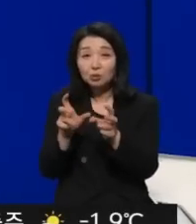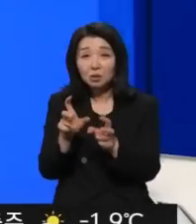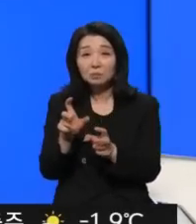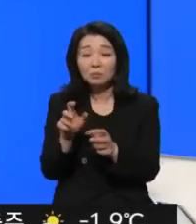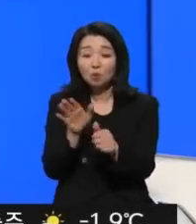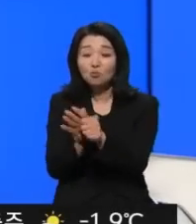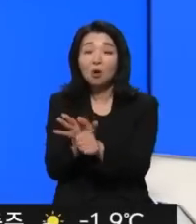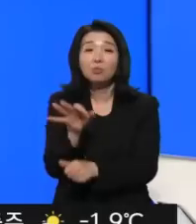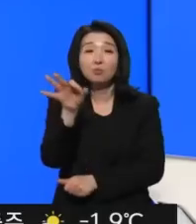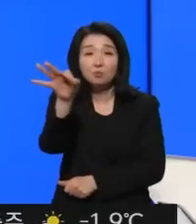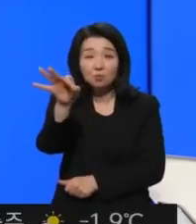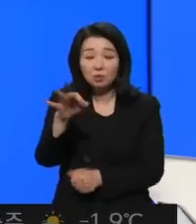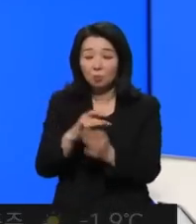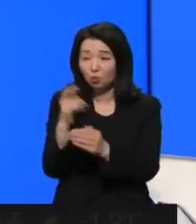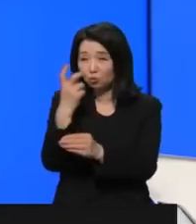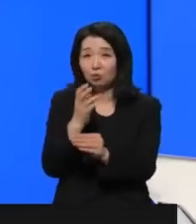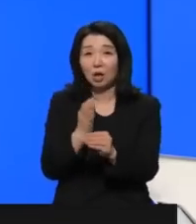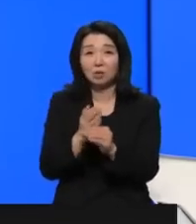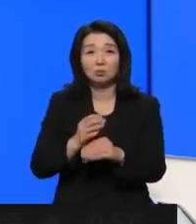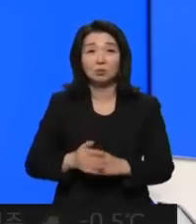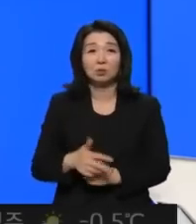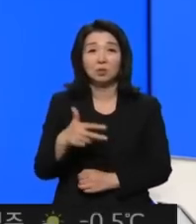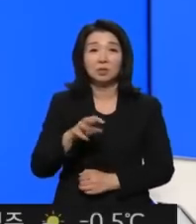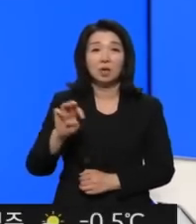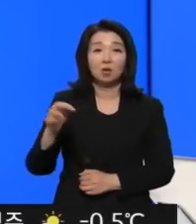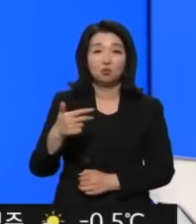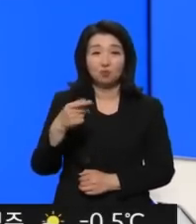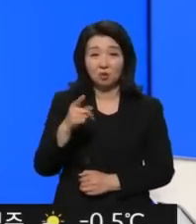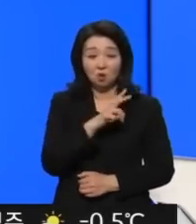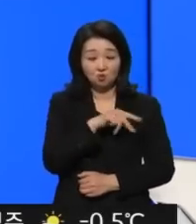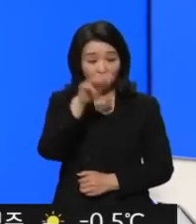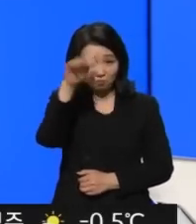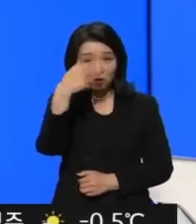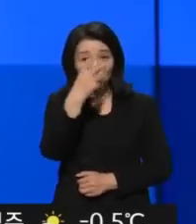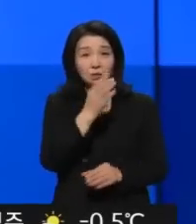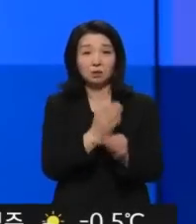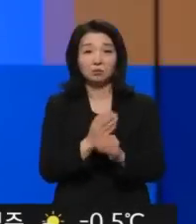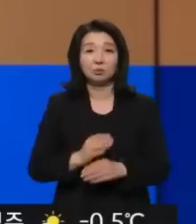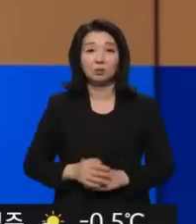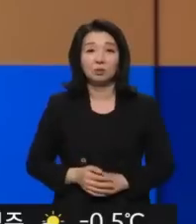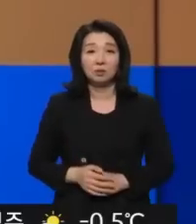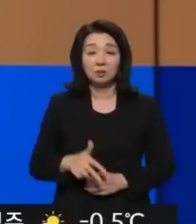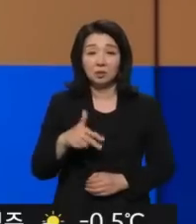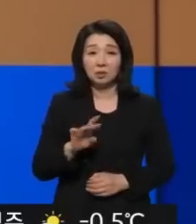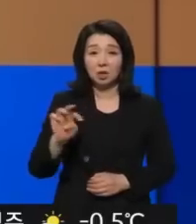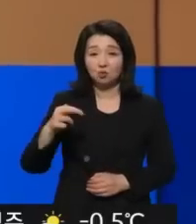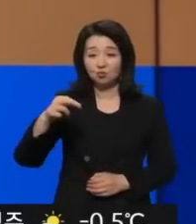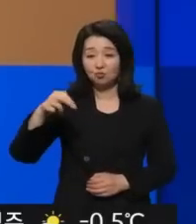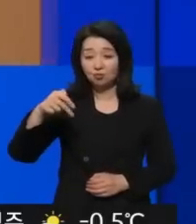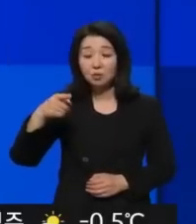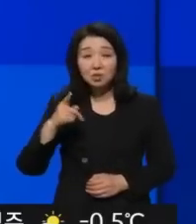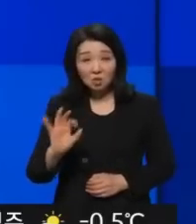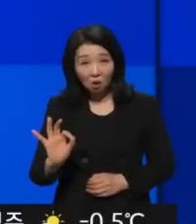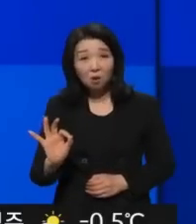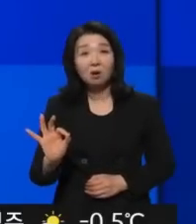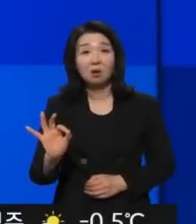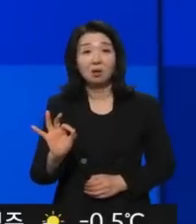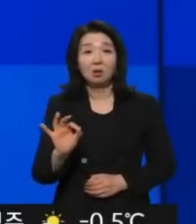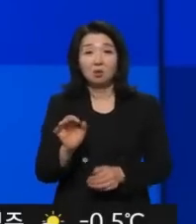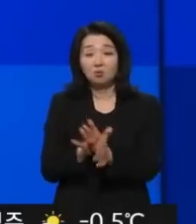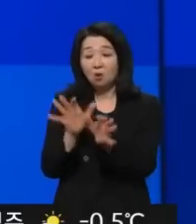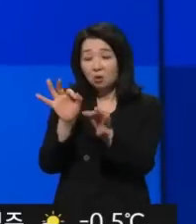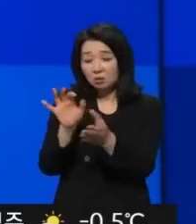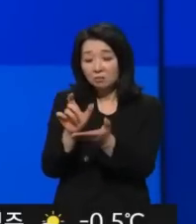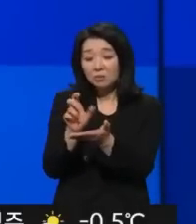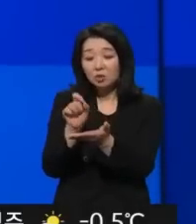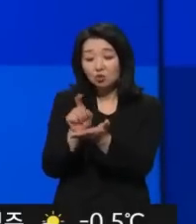민주당 이재명 대표의 측근인 재윤경 전 의원을 불러서 조사했다는 거죠. 네, 그렇습니다. 이 재윤경 전 의원은 후원금이 성남 FC로